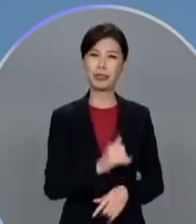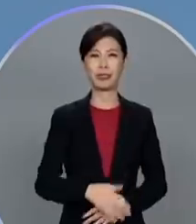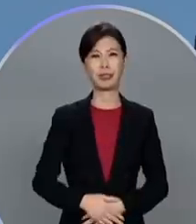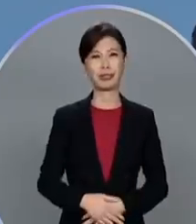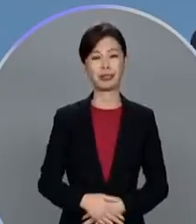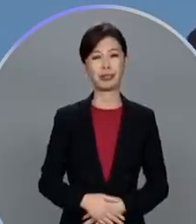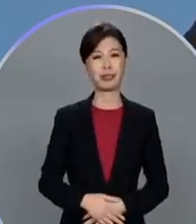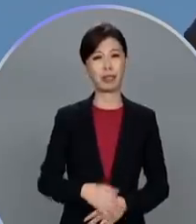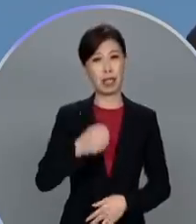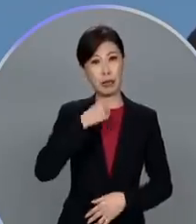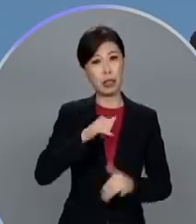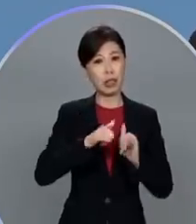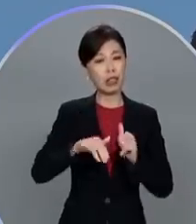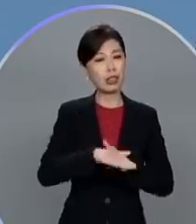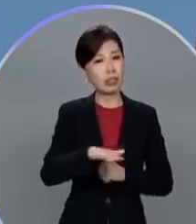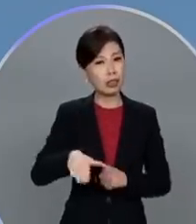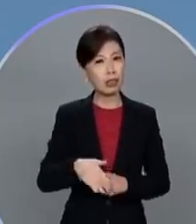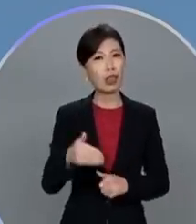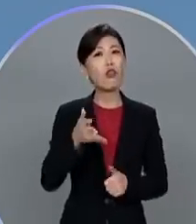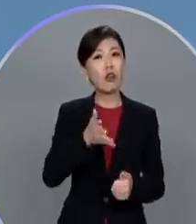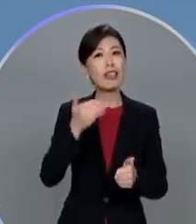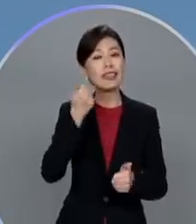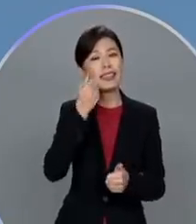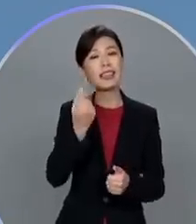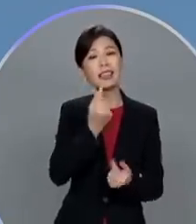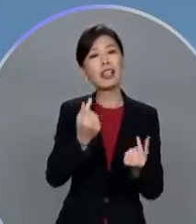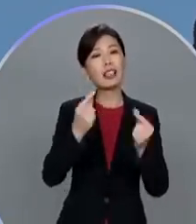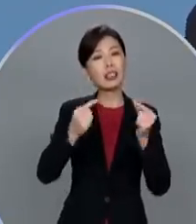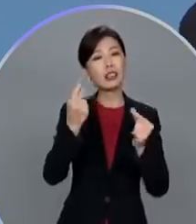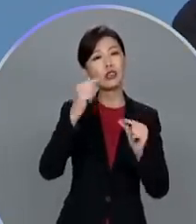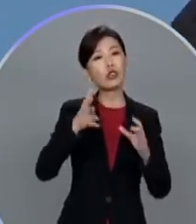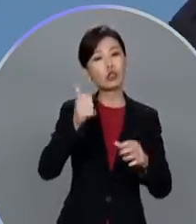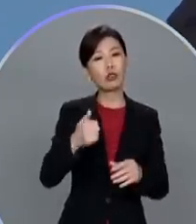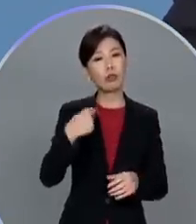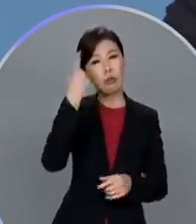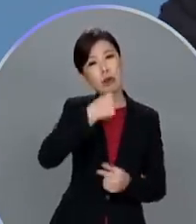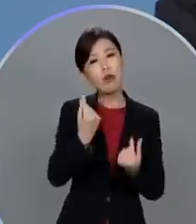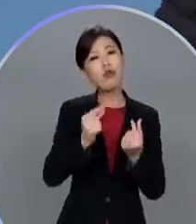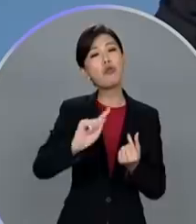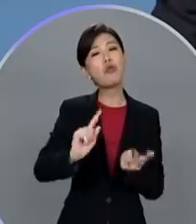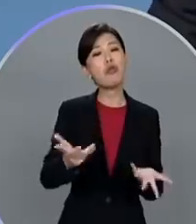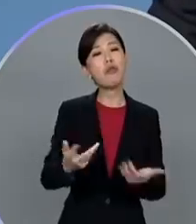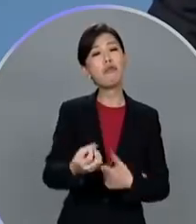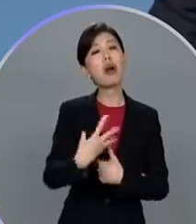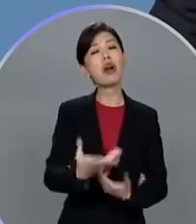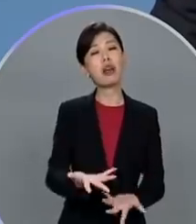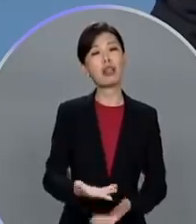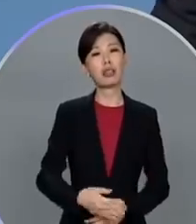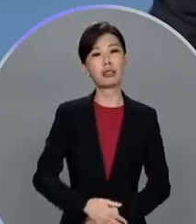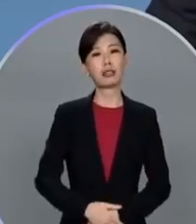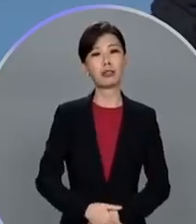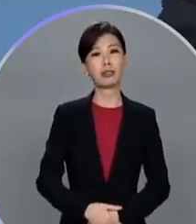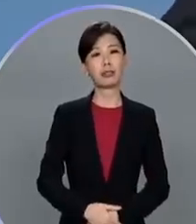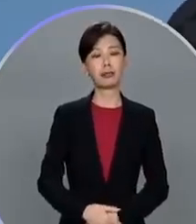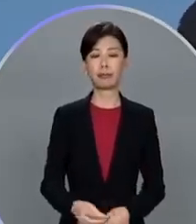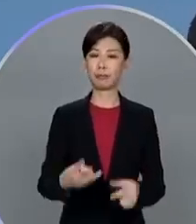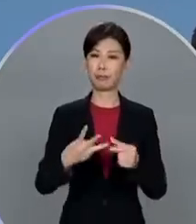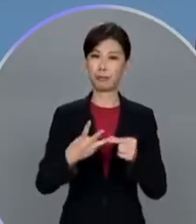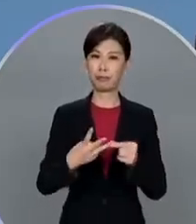同胞，什么人像总统？总统该像什么样？第